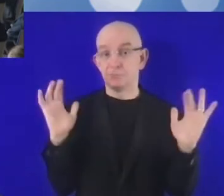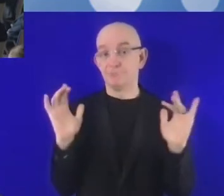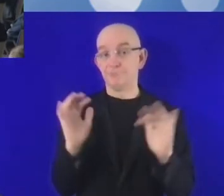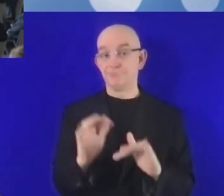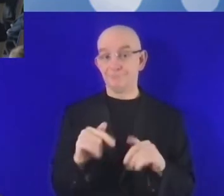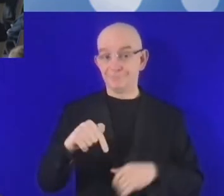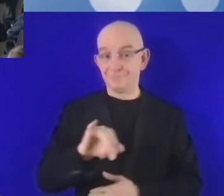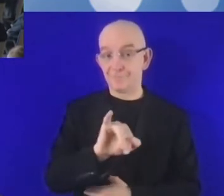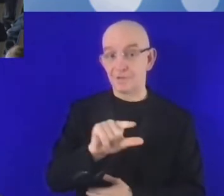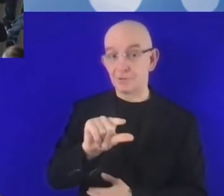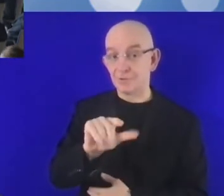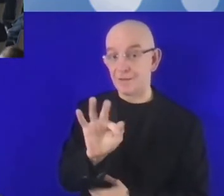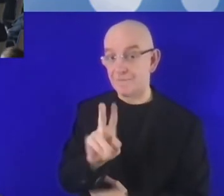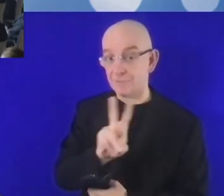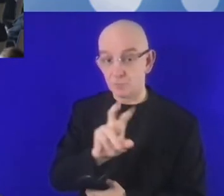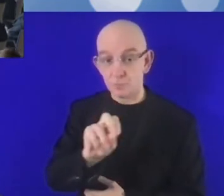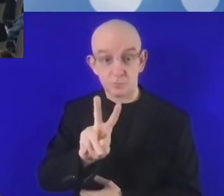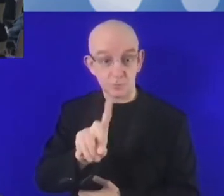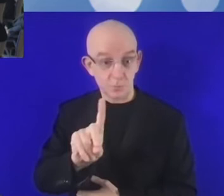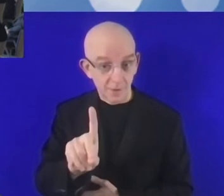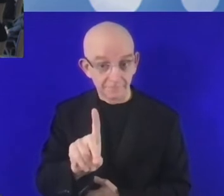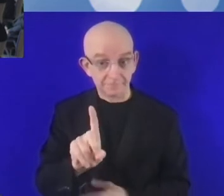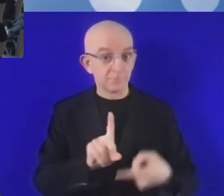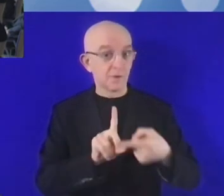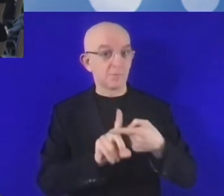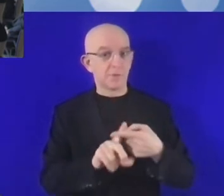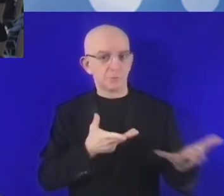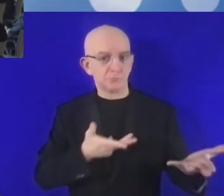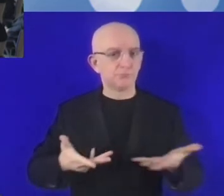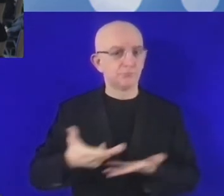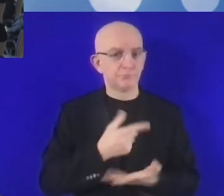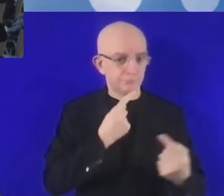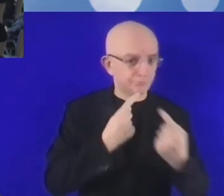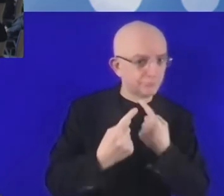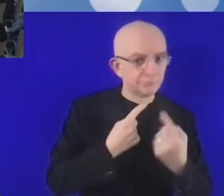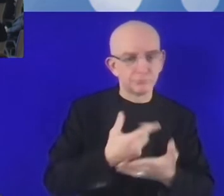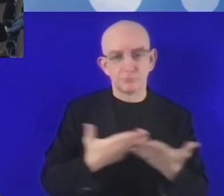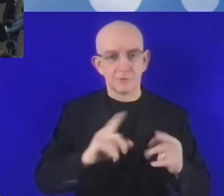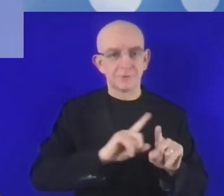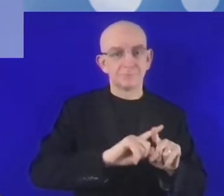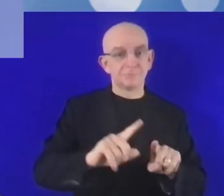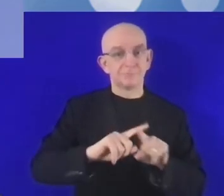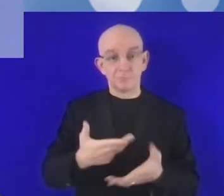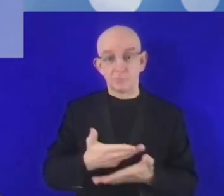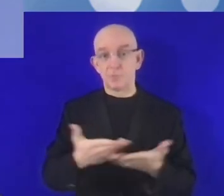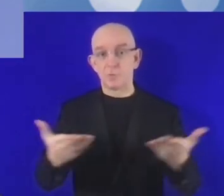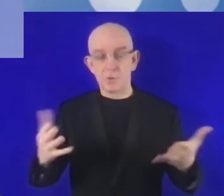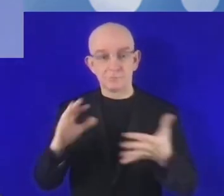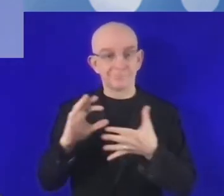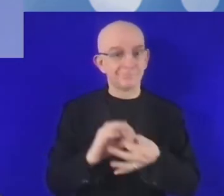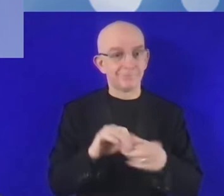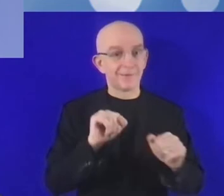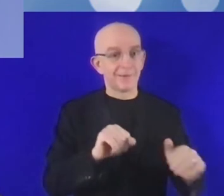monde de la science, des ministres de la numérisation. Tous ces gens participent à cet IGF 2021.